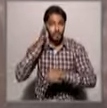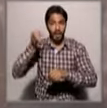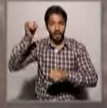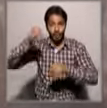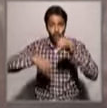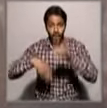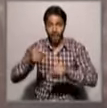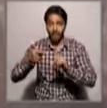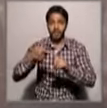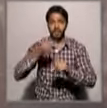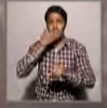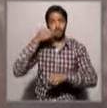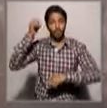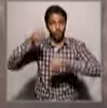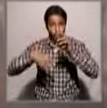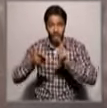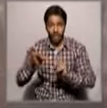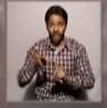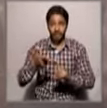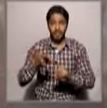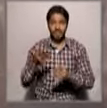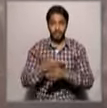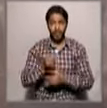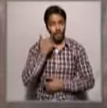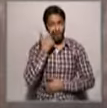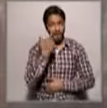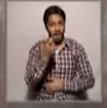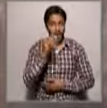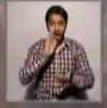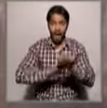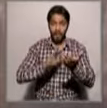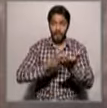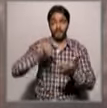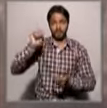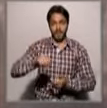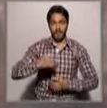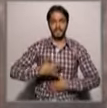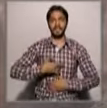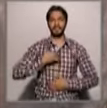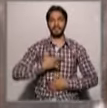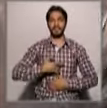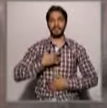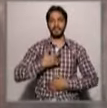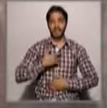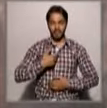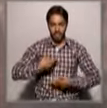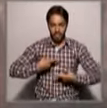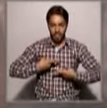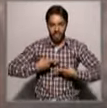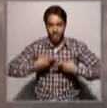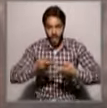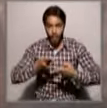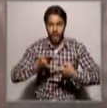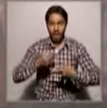فربما يستجيب لداعي نفسي، لأن النفس دائما لا تألف التكاليف. فكلما أخذها الإنسان